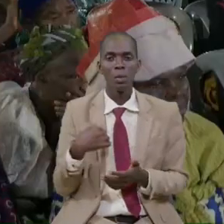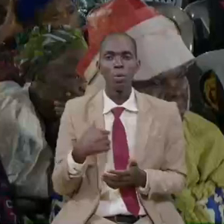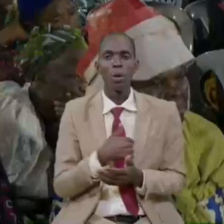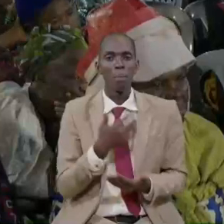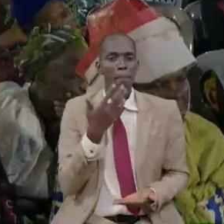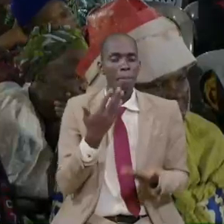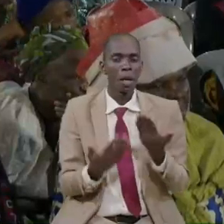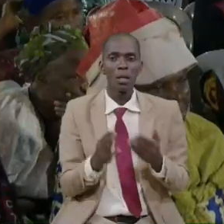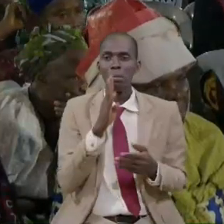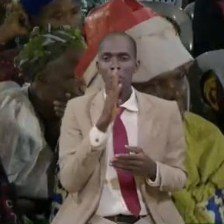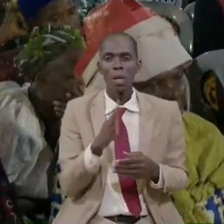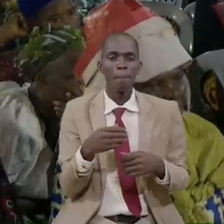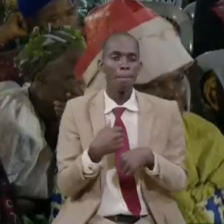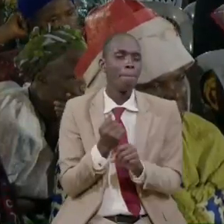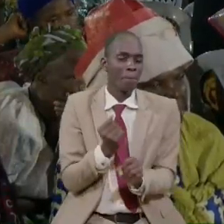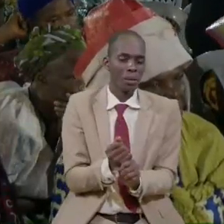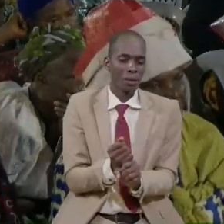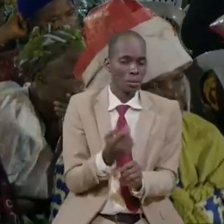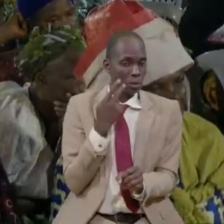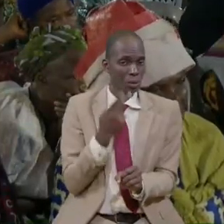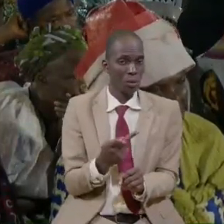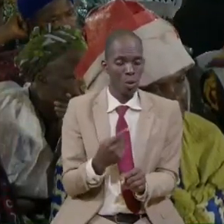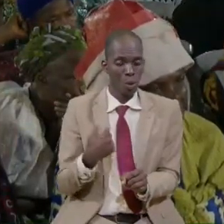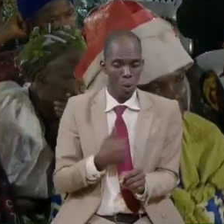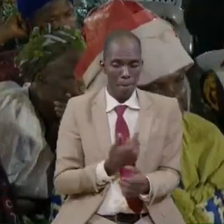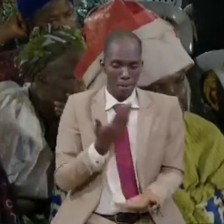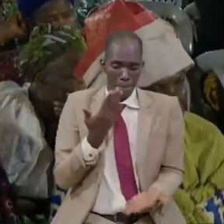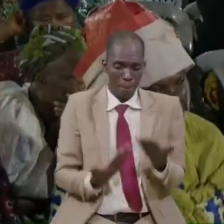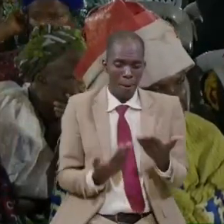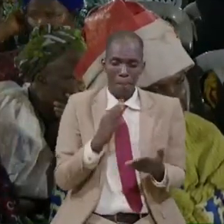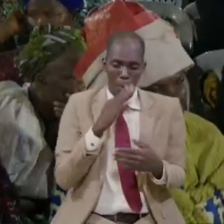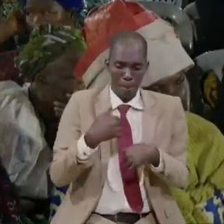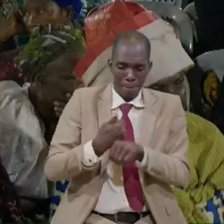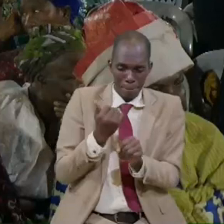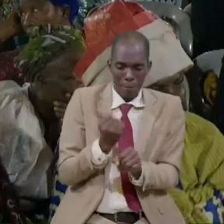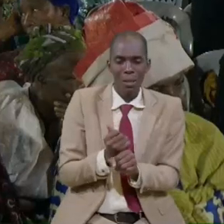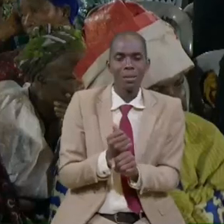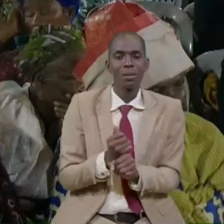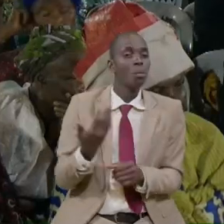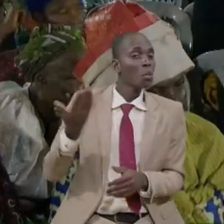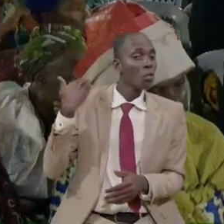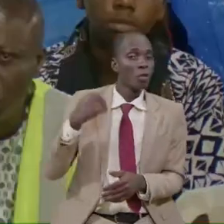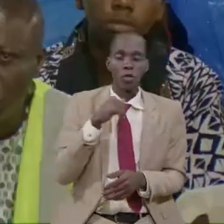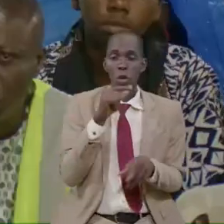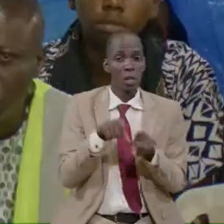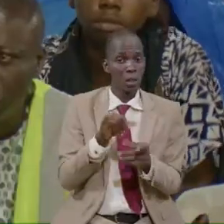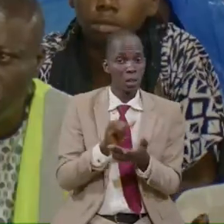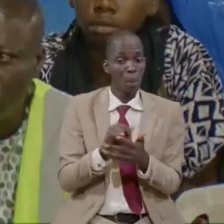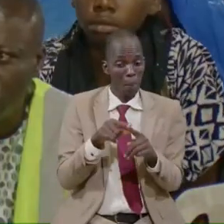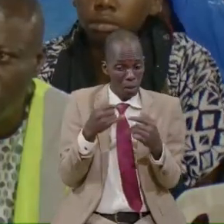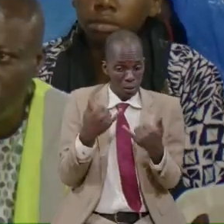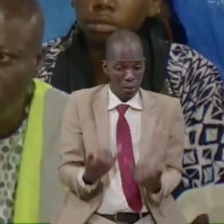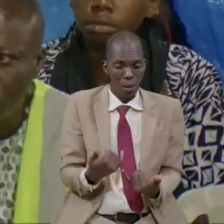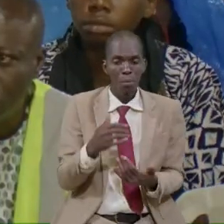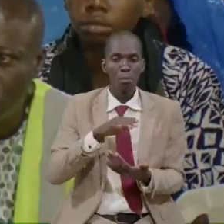afin que nous devenions, on n'était pas comme ça au départ, afin que nous devenions en lui